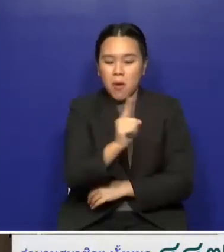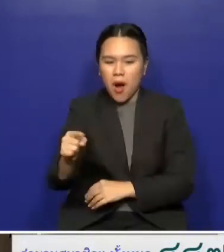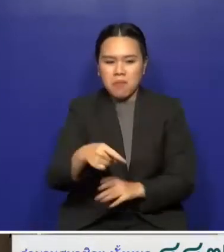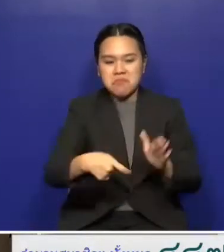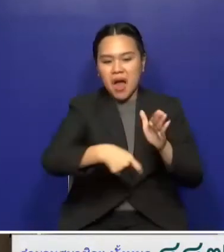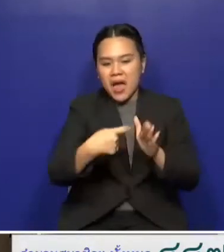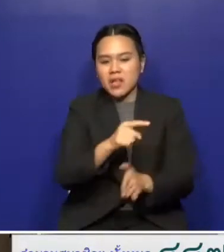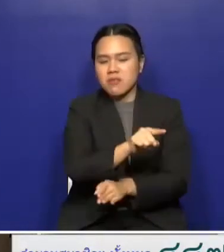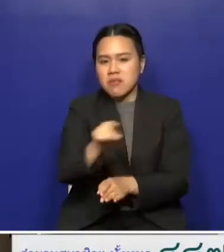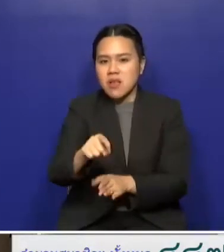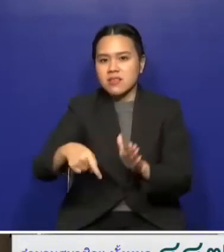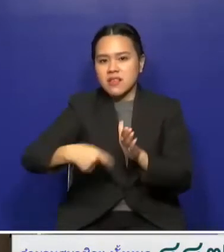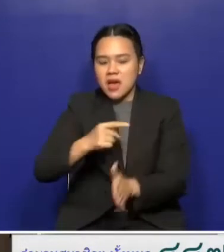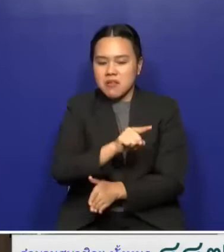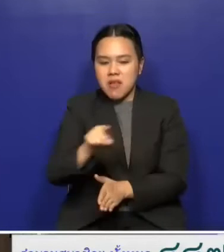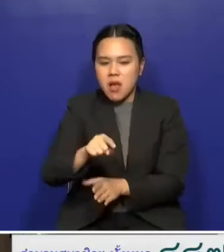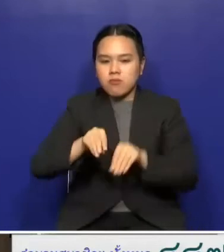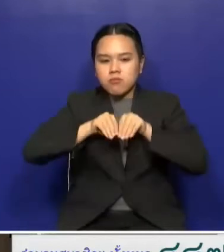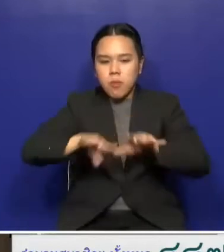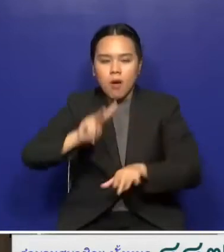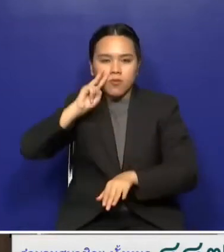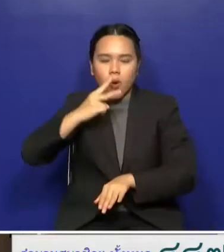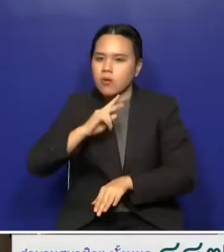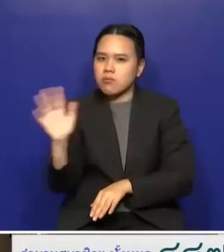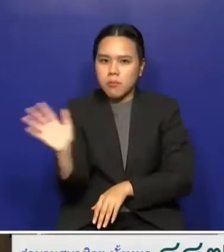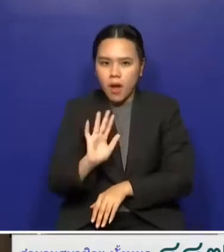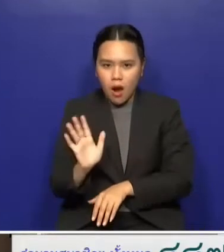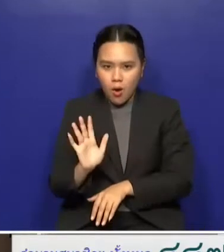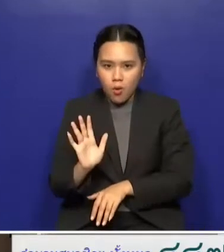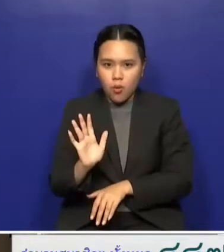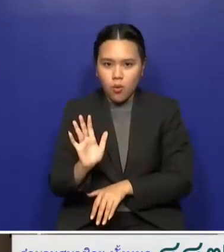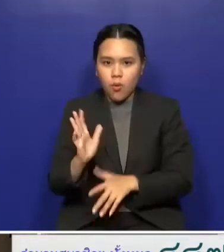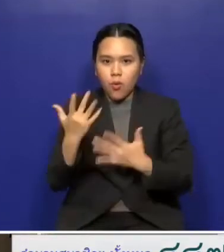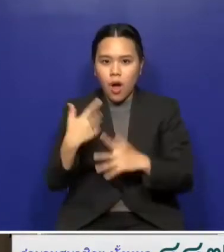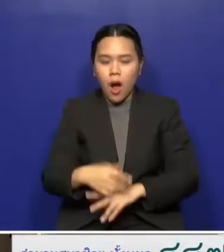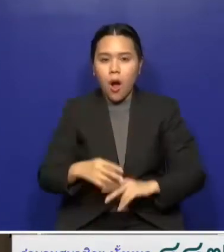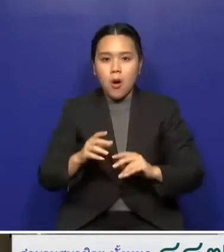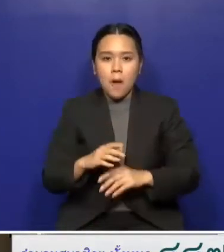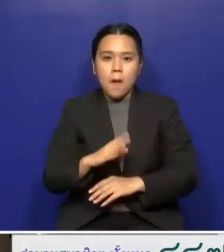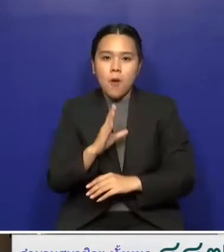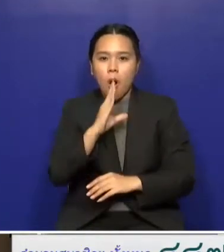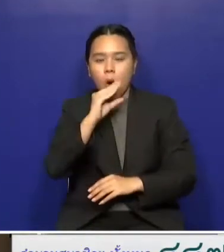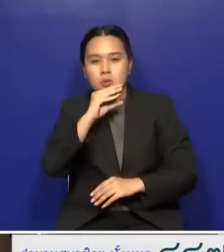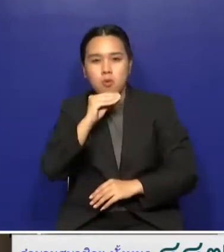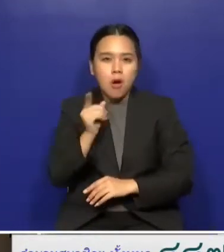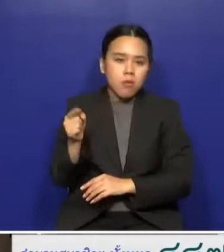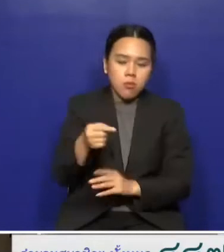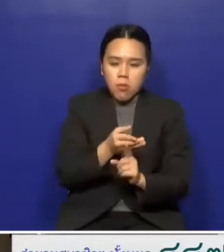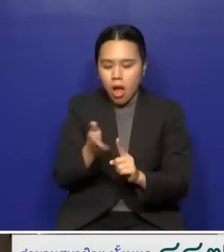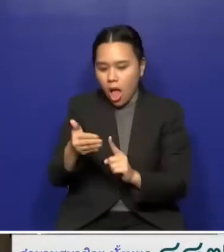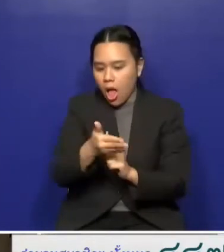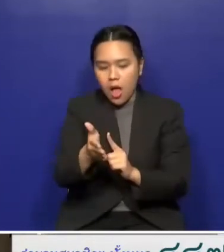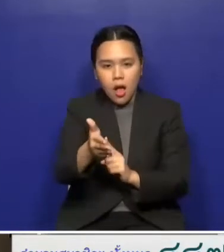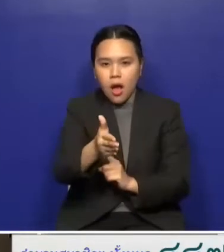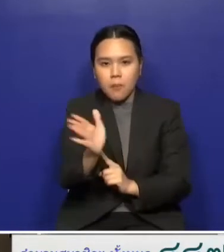ตุในการระบาดครั้งใหม่ไม่เบี่ยงเบนประเด็นเพื่อกลบความละหลวมในการบริหารชายแดน